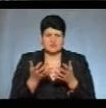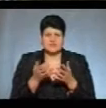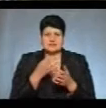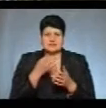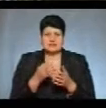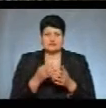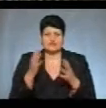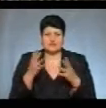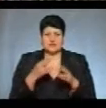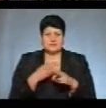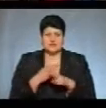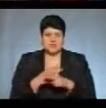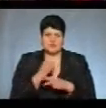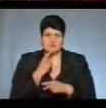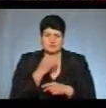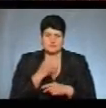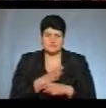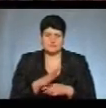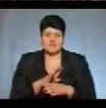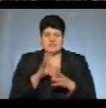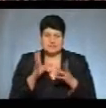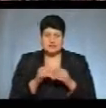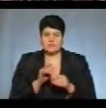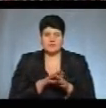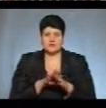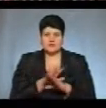вітер чимось заважає, це важко. Загалом не зовсім